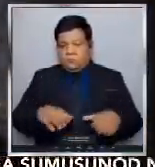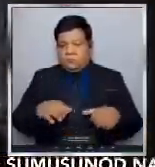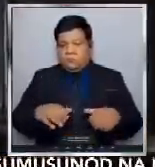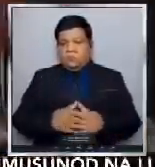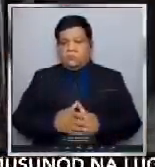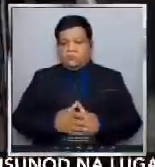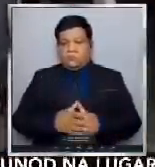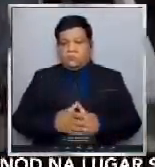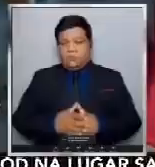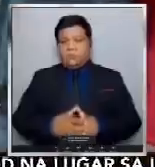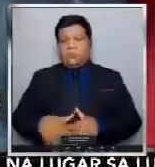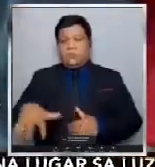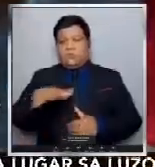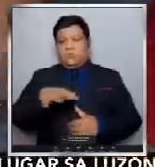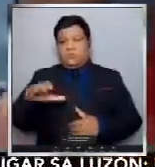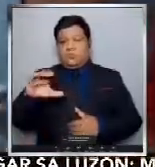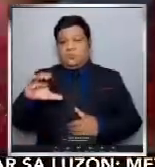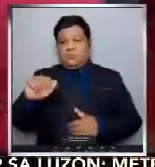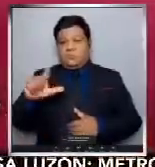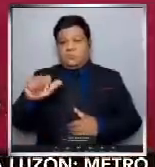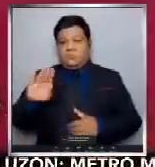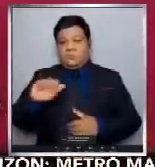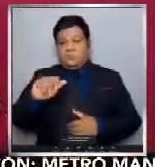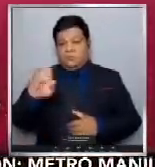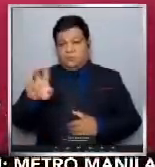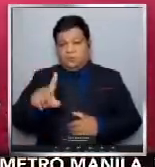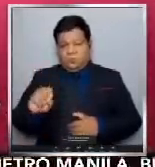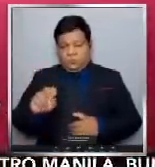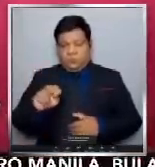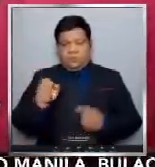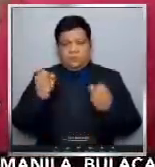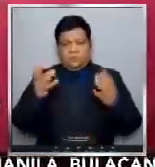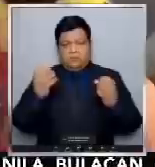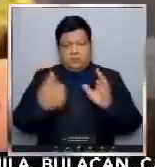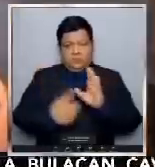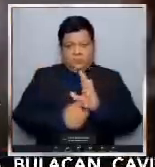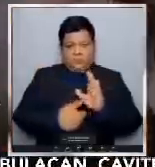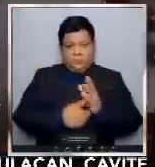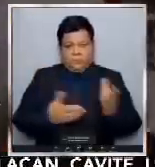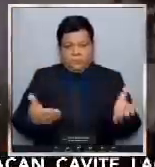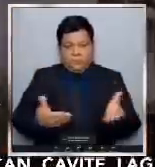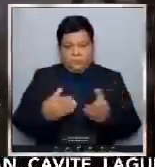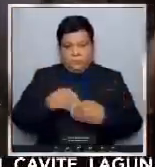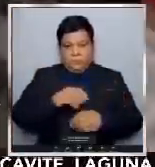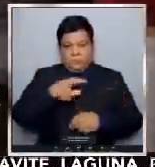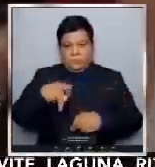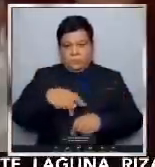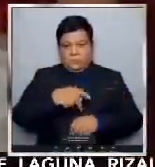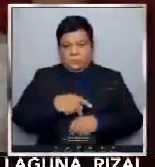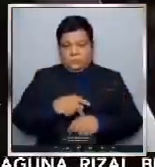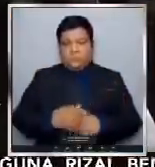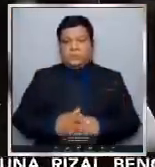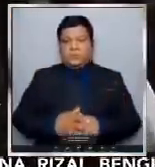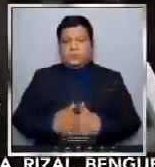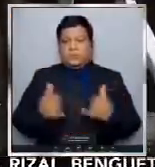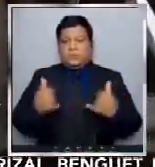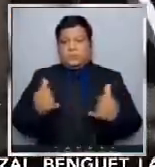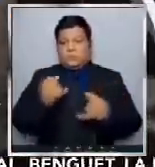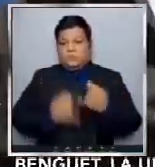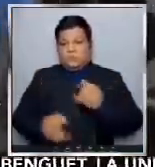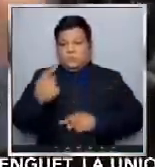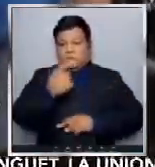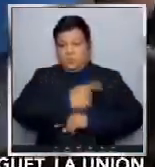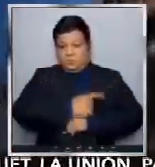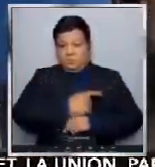Calabarzon ang vote richest na rehiyon sa bansa. At sa huling araw ng pangangampanya, nag-ikot sina Senador Ping Lacson at Senate President